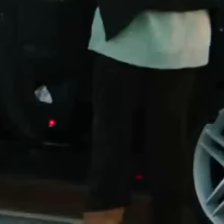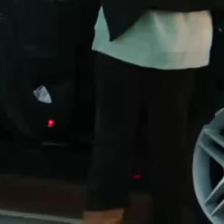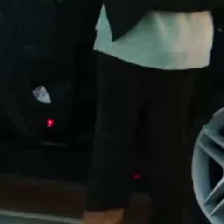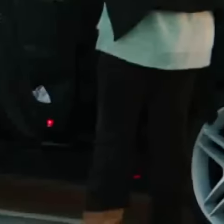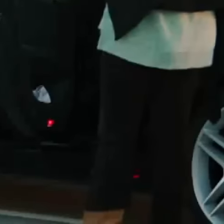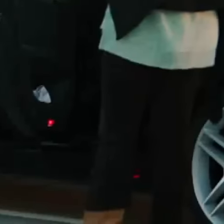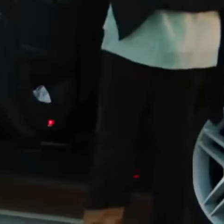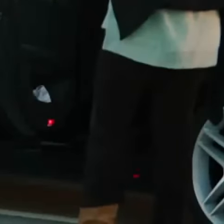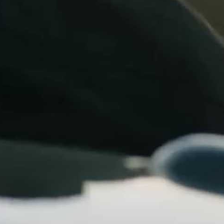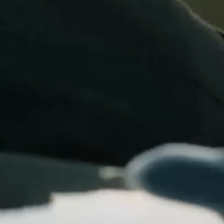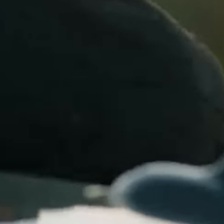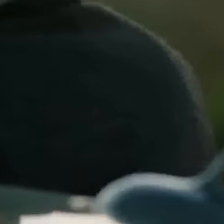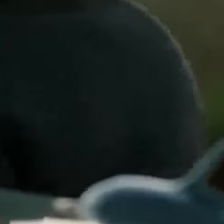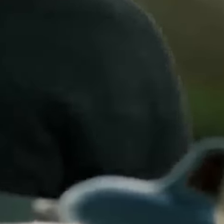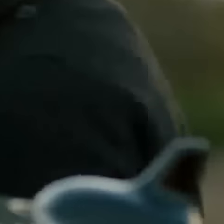bağlı aşağıya indi.